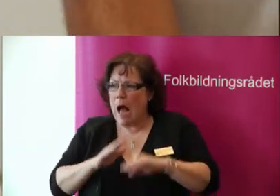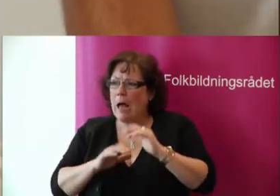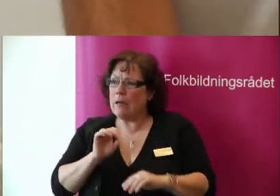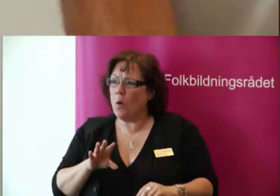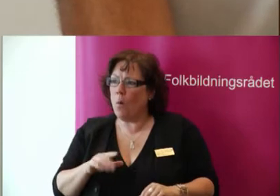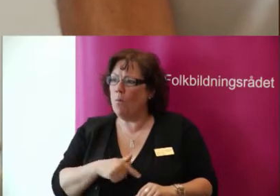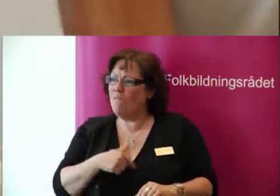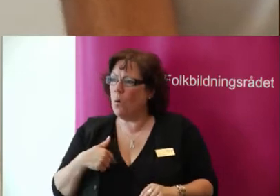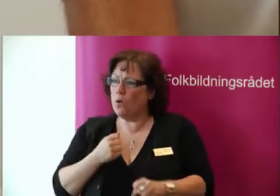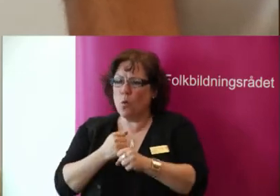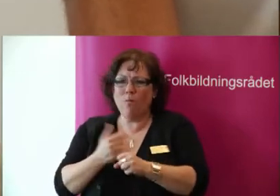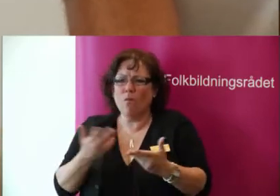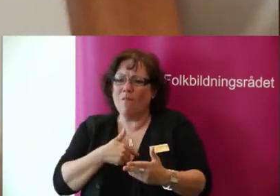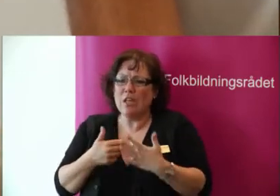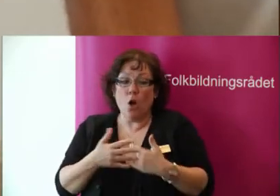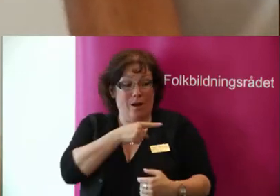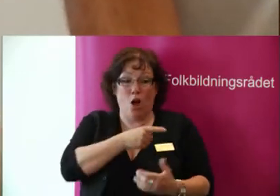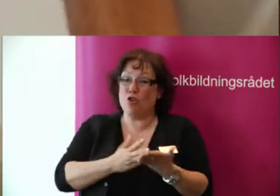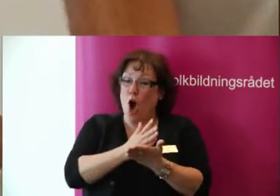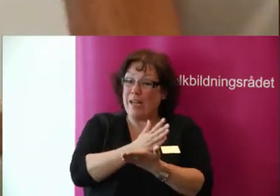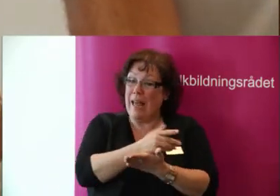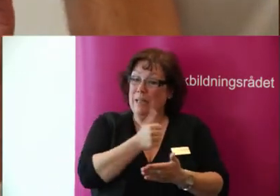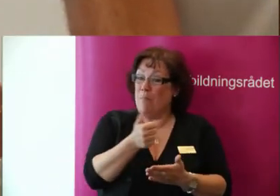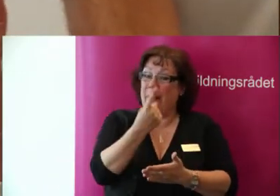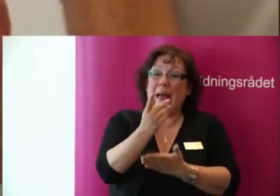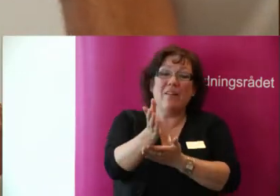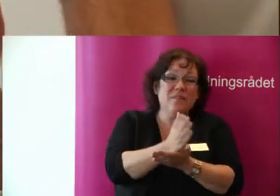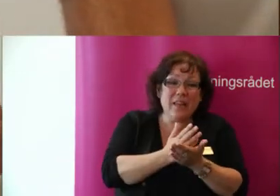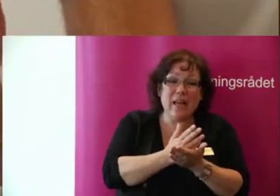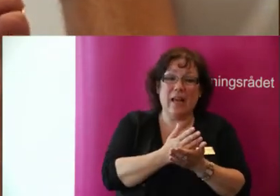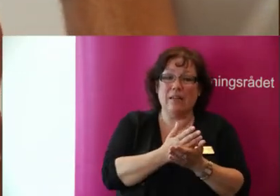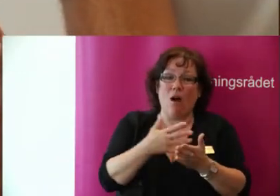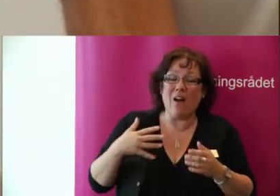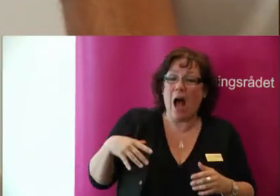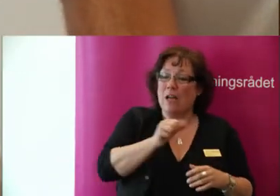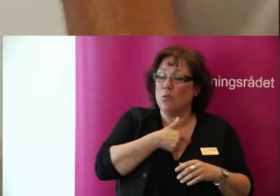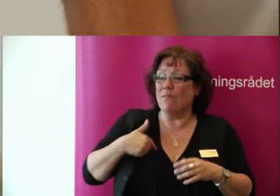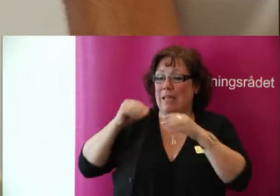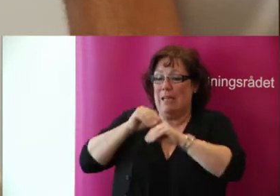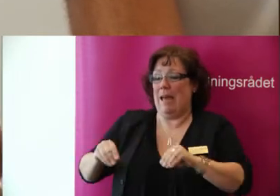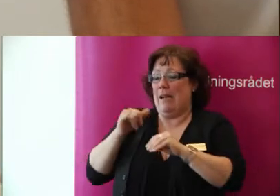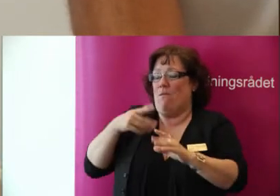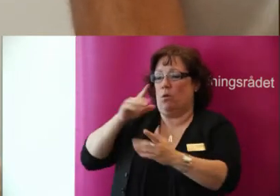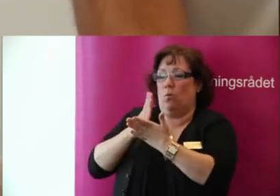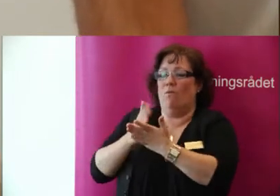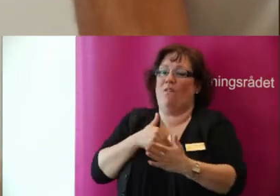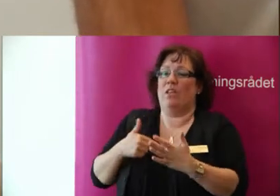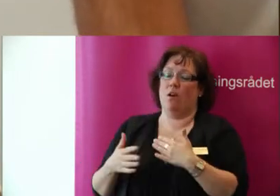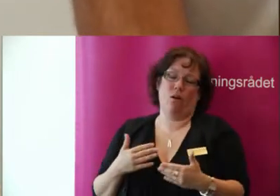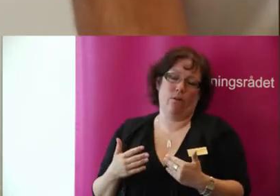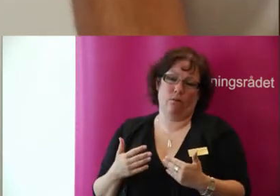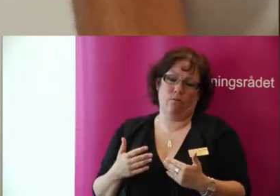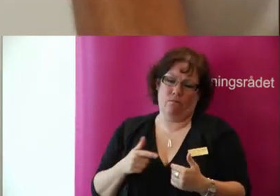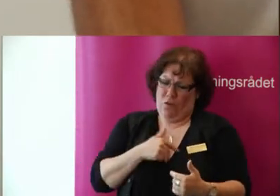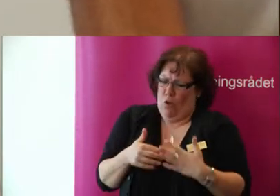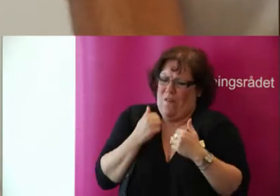gör. Den här kartläggningen är ju bara egentligen en del utav allt det som vi folkhögskollärare gör i vår